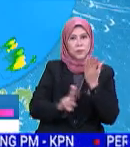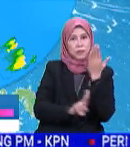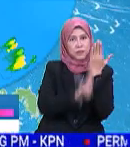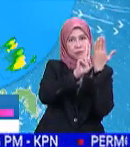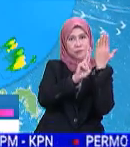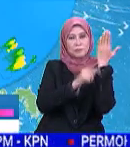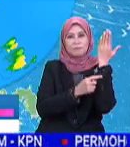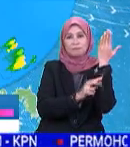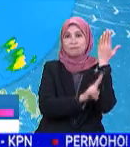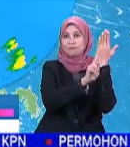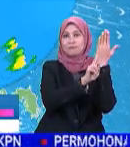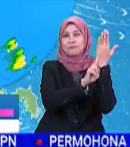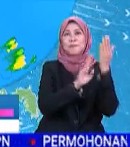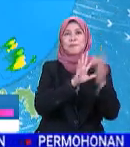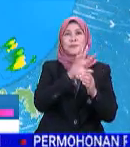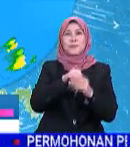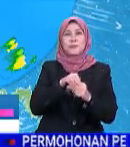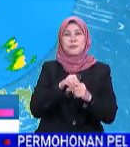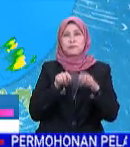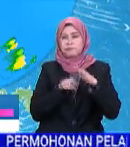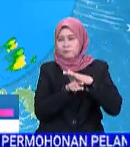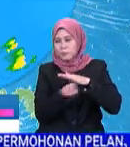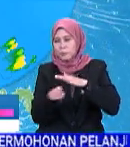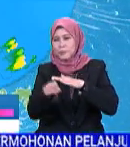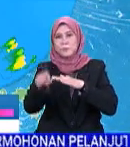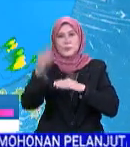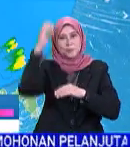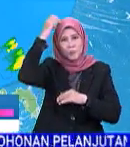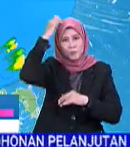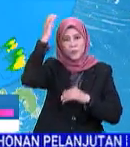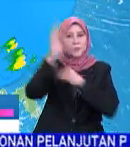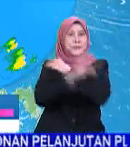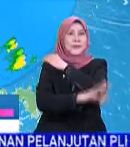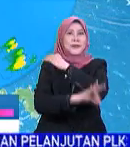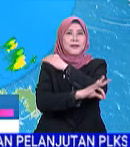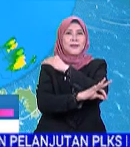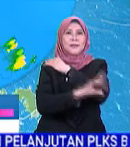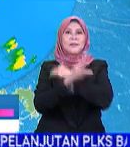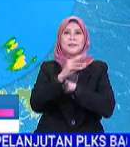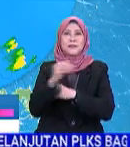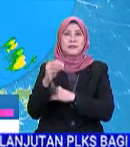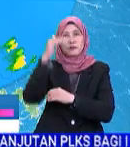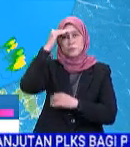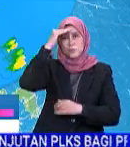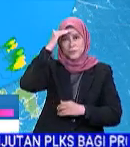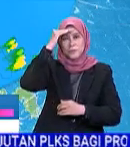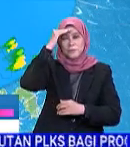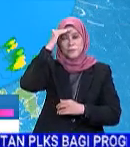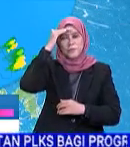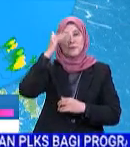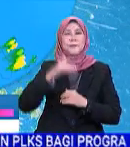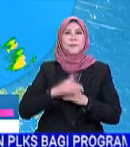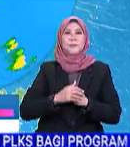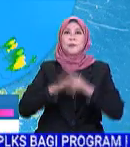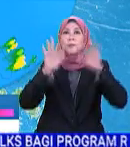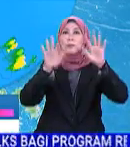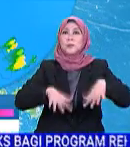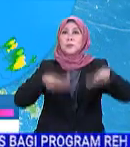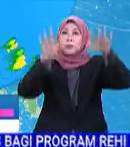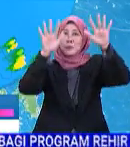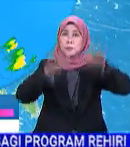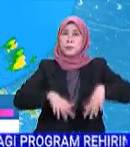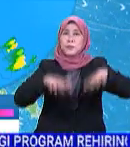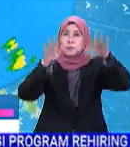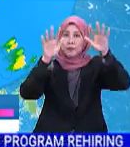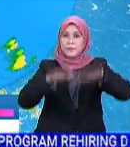utara turut melibatkan bahagian pedalaman negeri Selangor, negeri Sembilan dan juga negeri Johor, yang mana keadaan hujan lebat